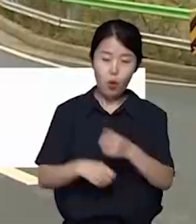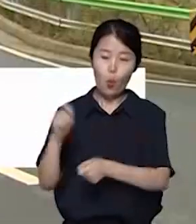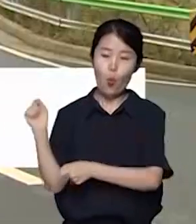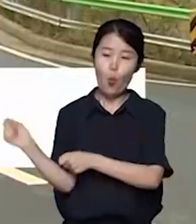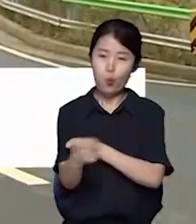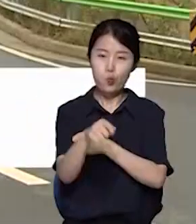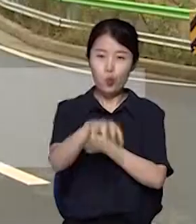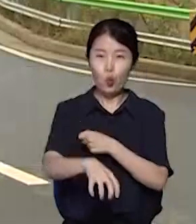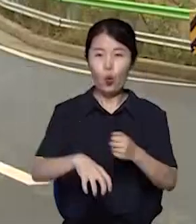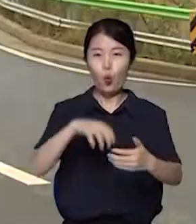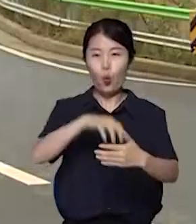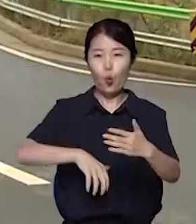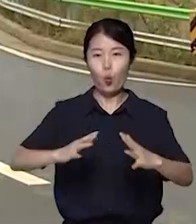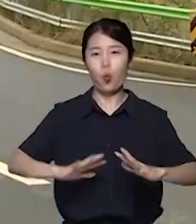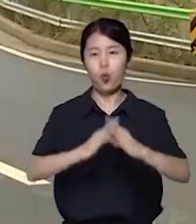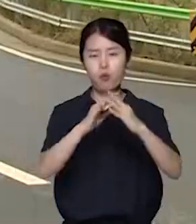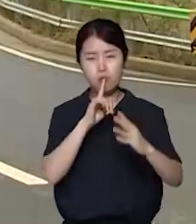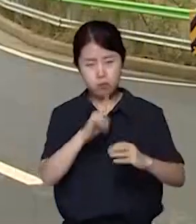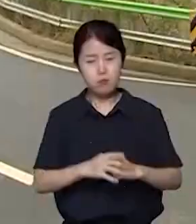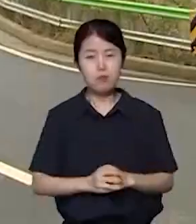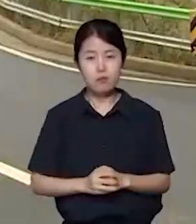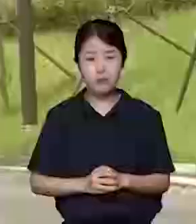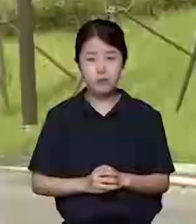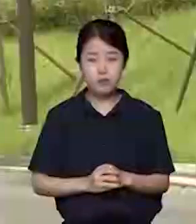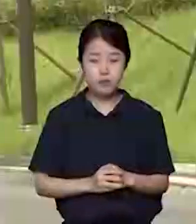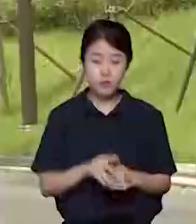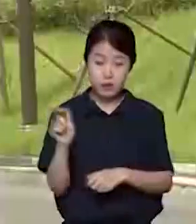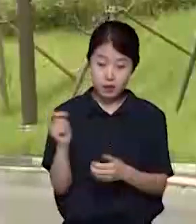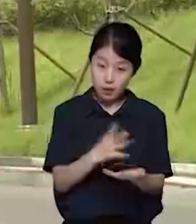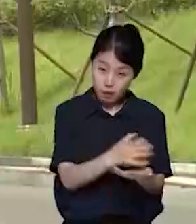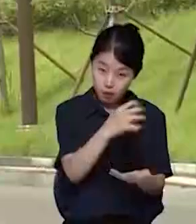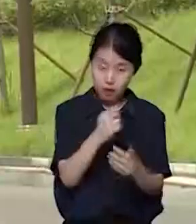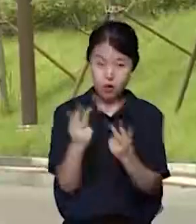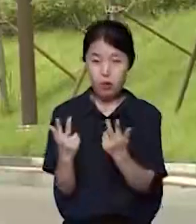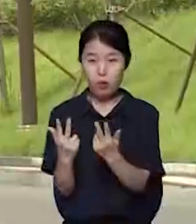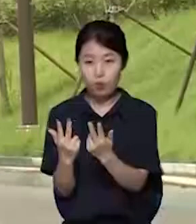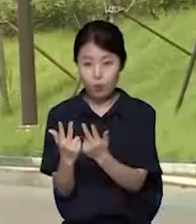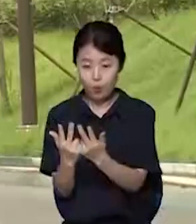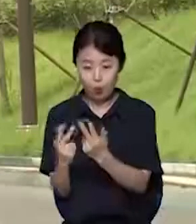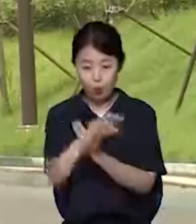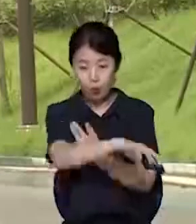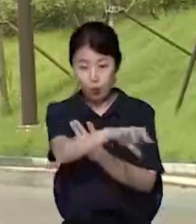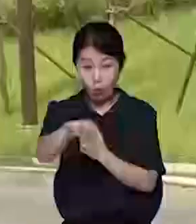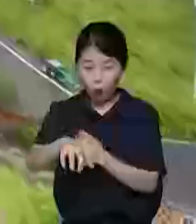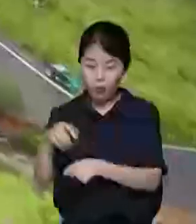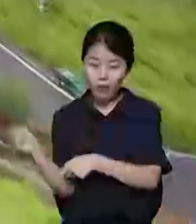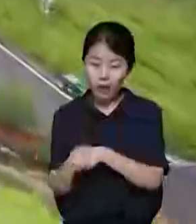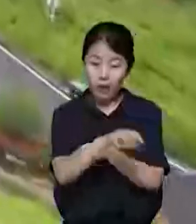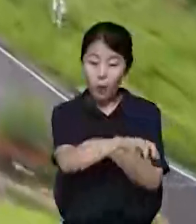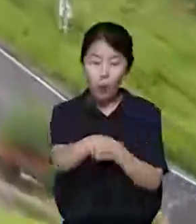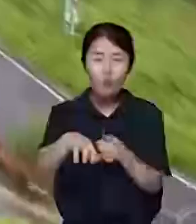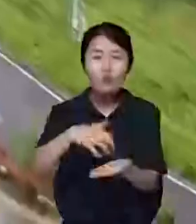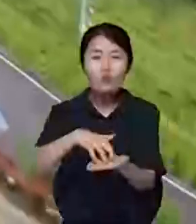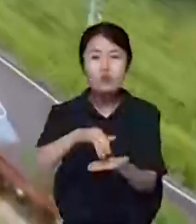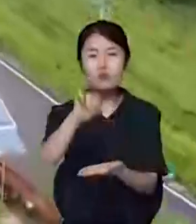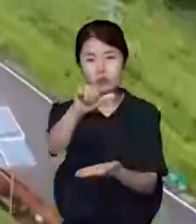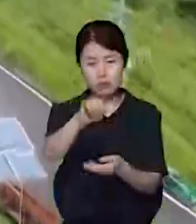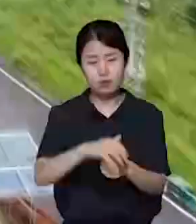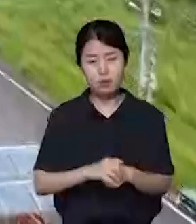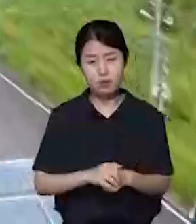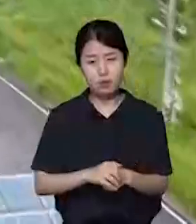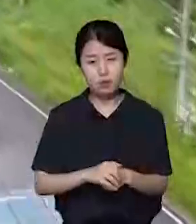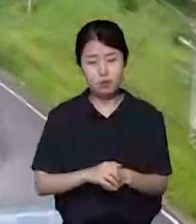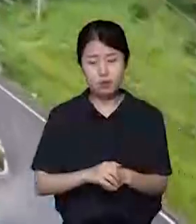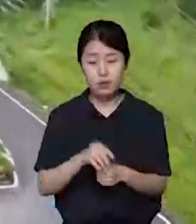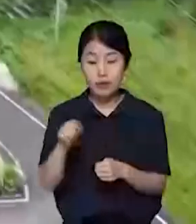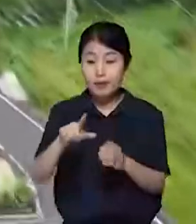이야기가. 현재 담양군과 바로 옆 곡성군에는 이미 골프장이 다섯 개나 있는 상황. 무정면 다섯 개 마을 주민들은 당시